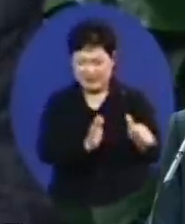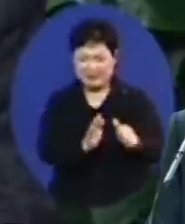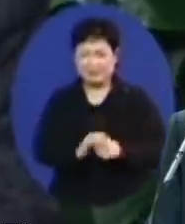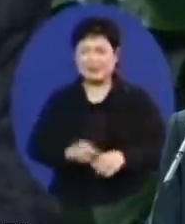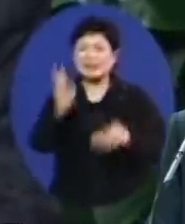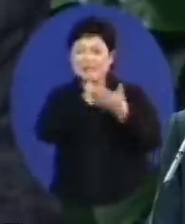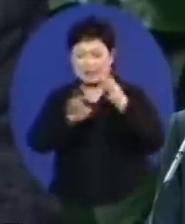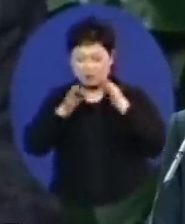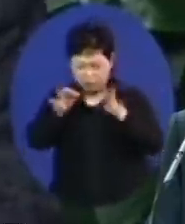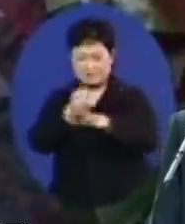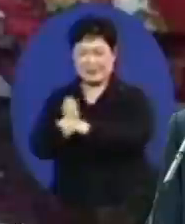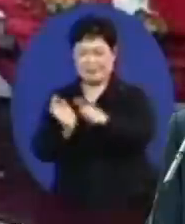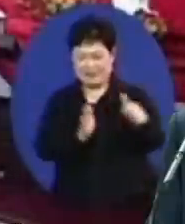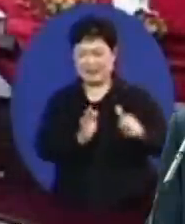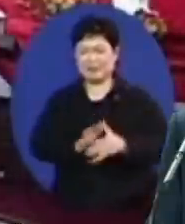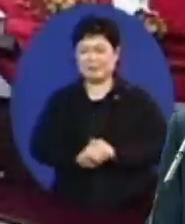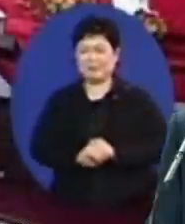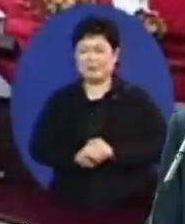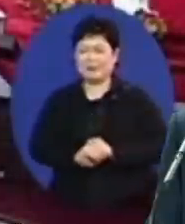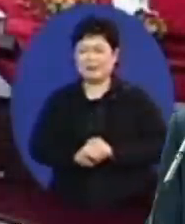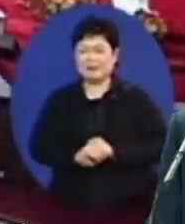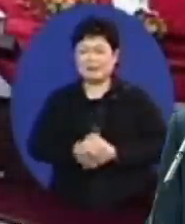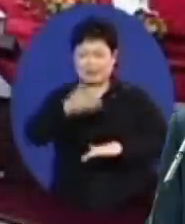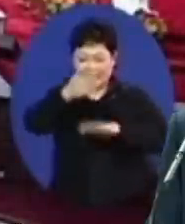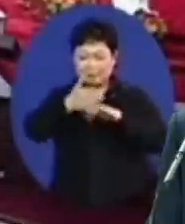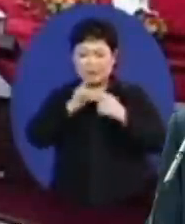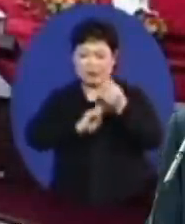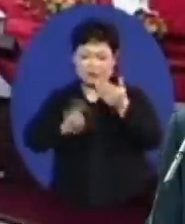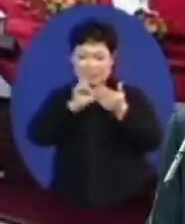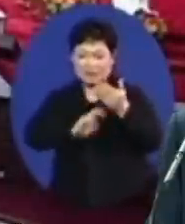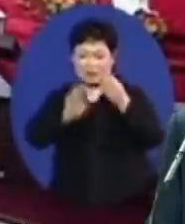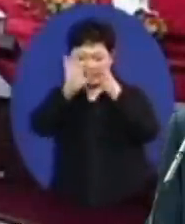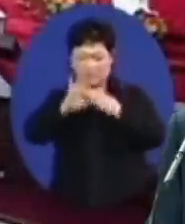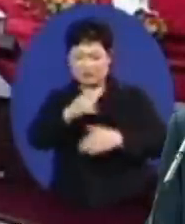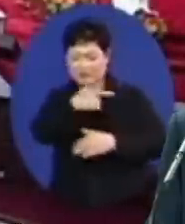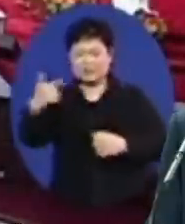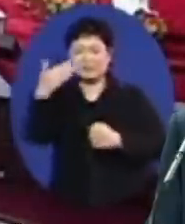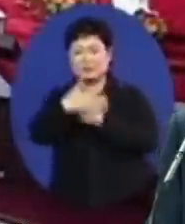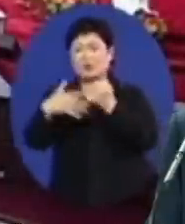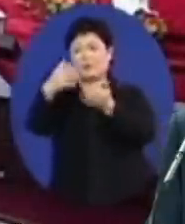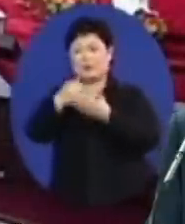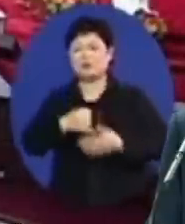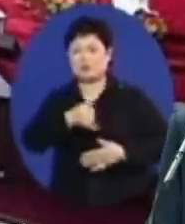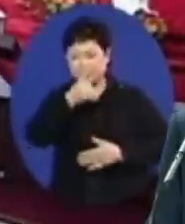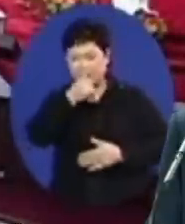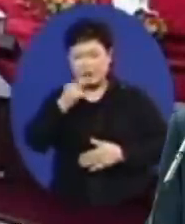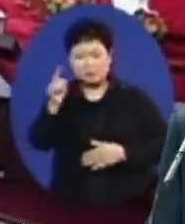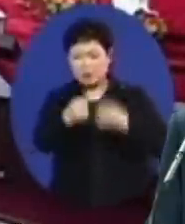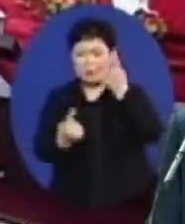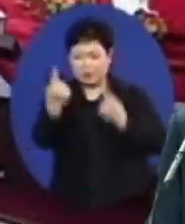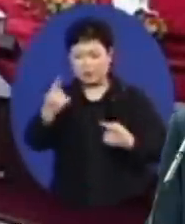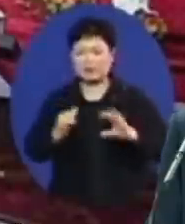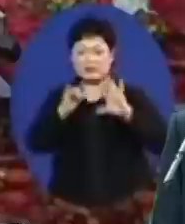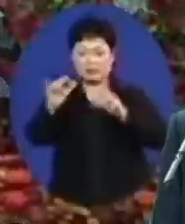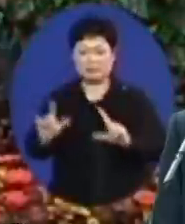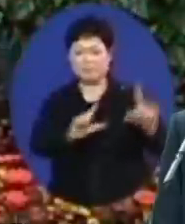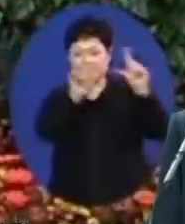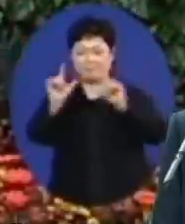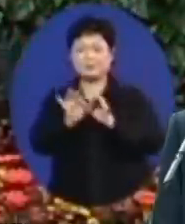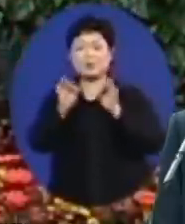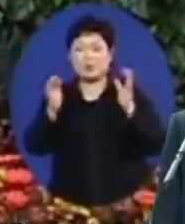찬양해야 되는 것입니다. 그것으로서 큰 은총을 얻을 수가 있는 것입니다. 우리는 무엇보다도 이 세상에 살면서